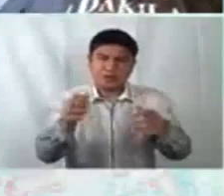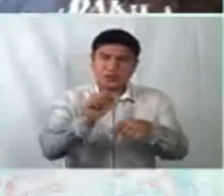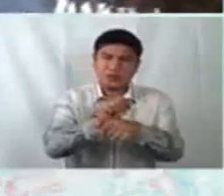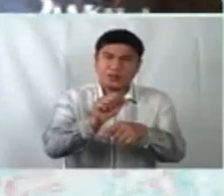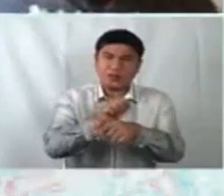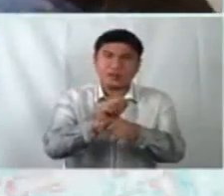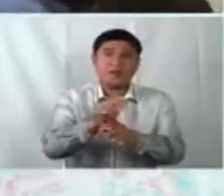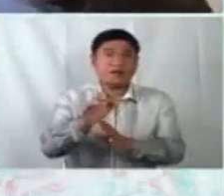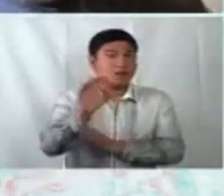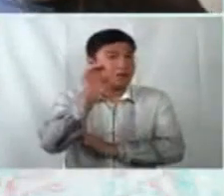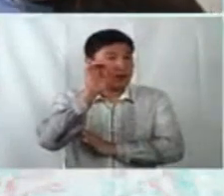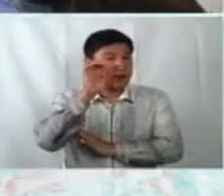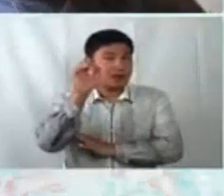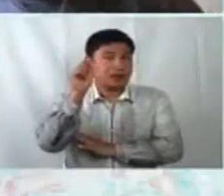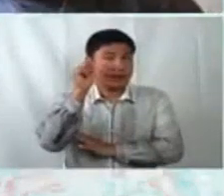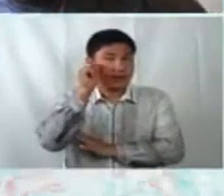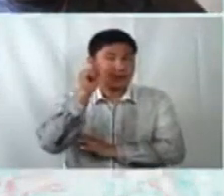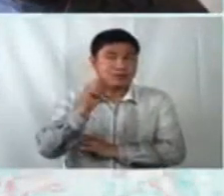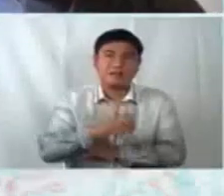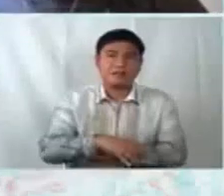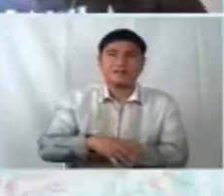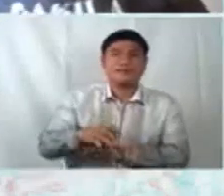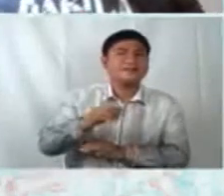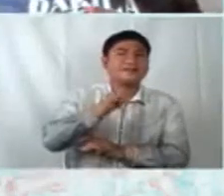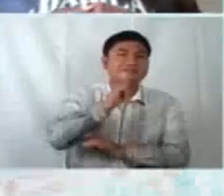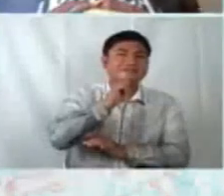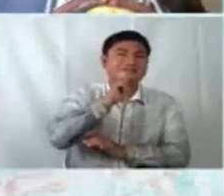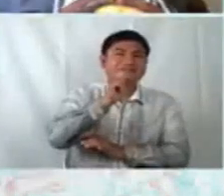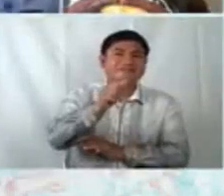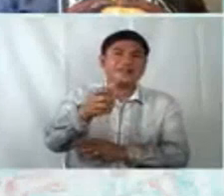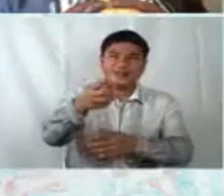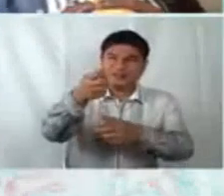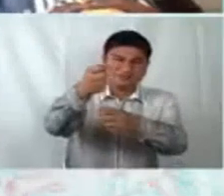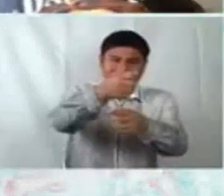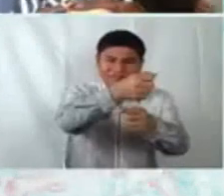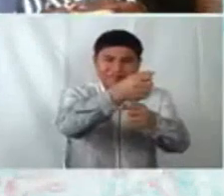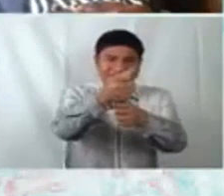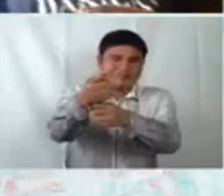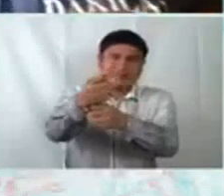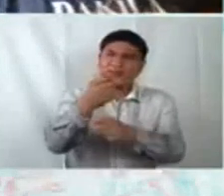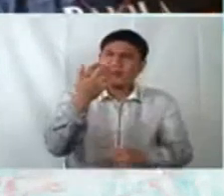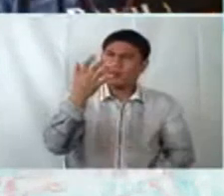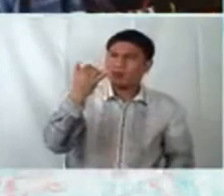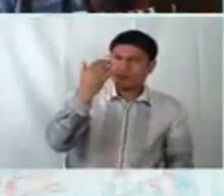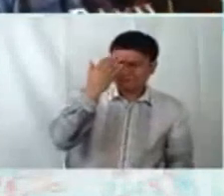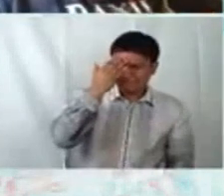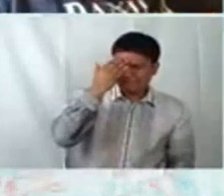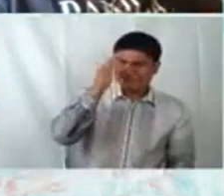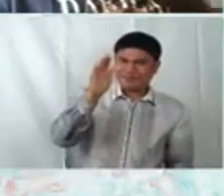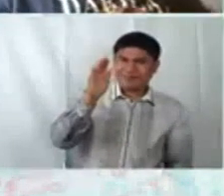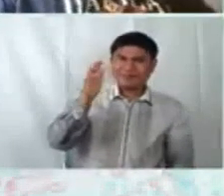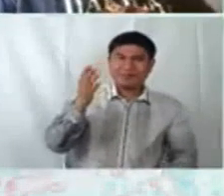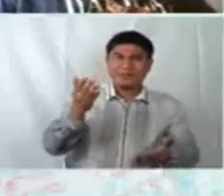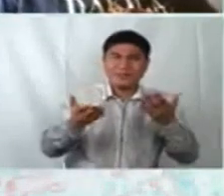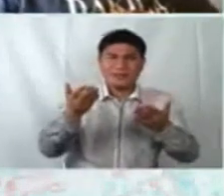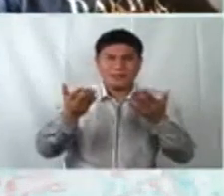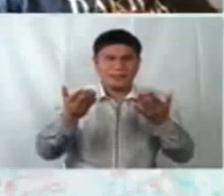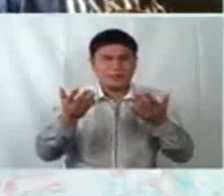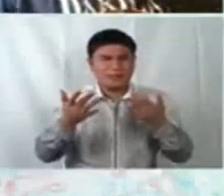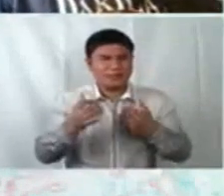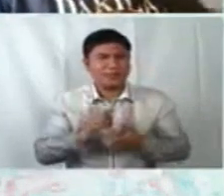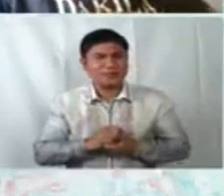Aguinaldo ay hindi humahawak ng watawat. Now, ako, hindi ko alam kasi malakas talaga yung feeling ko